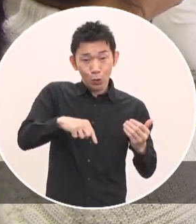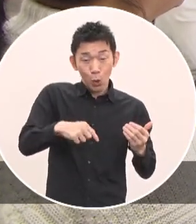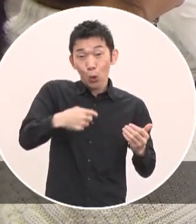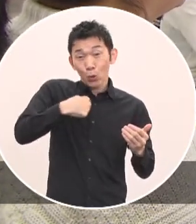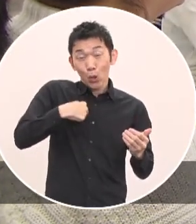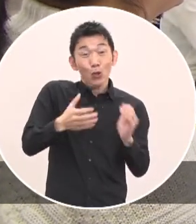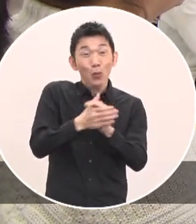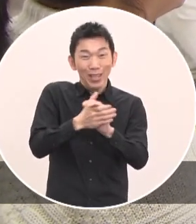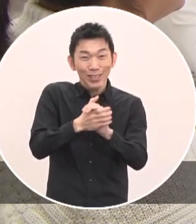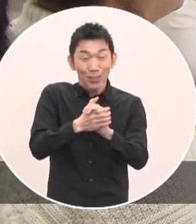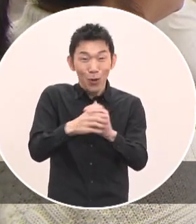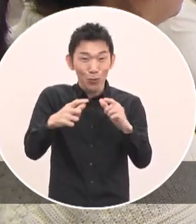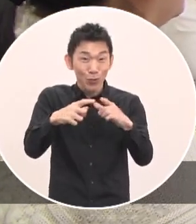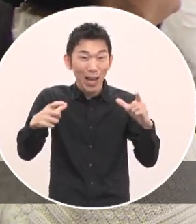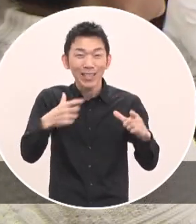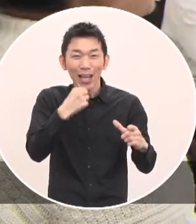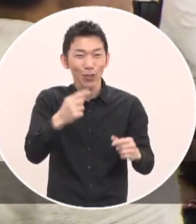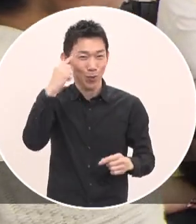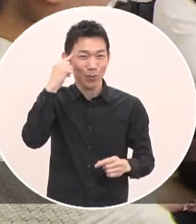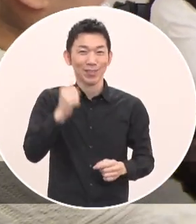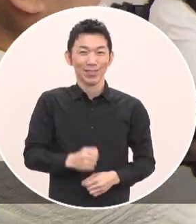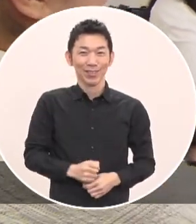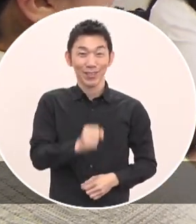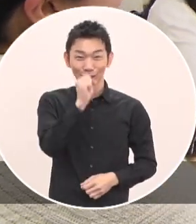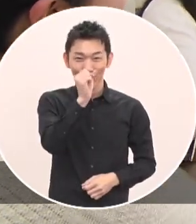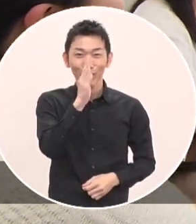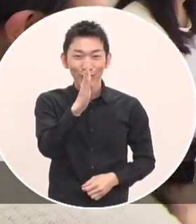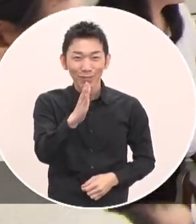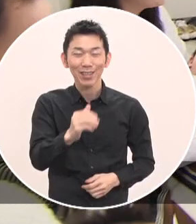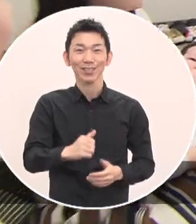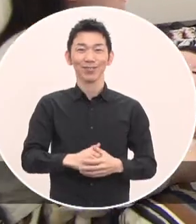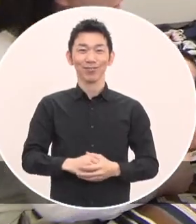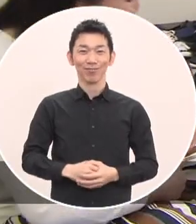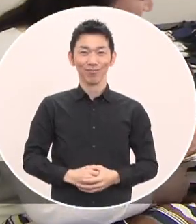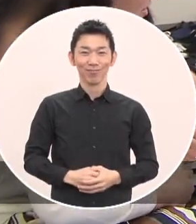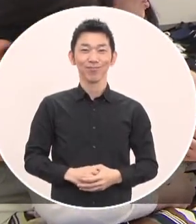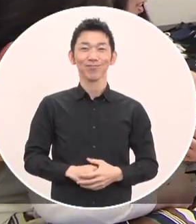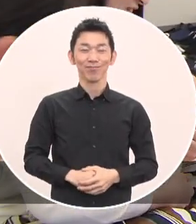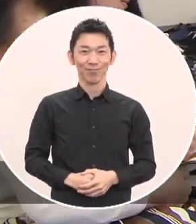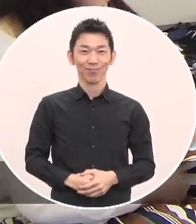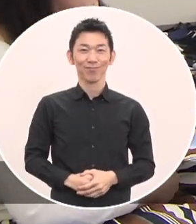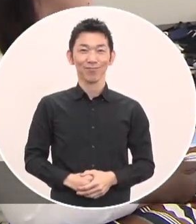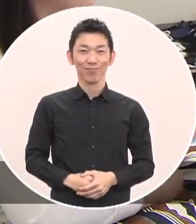このことを自分の友達を見つけたらました